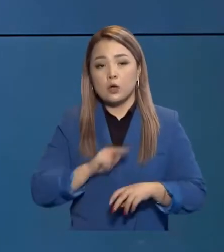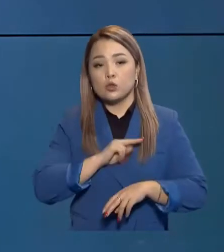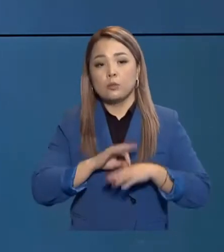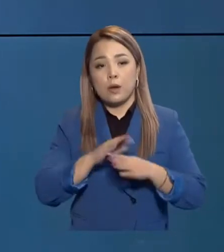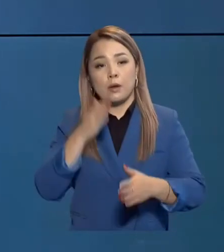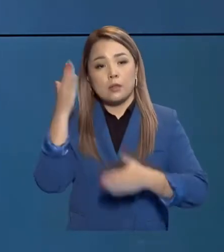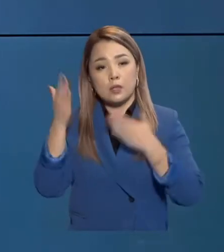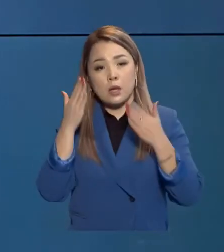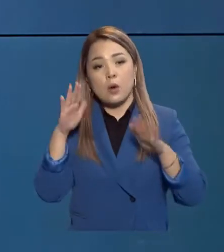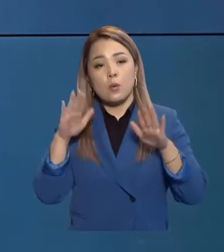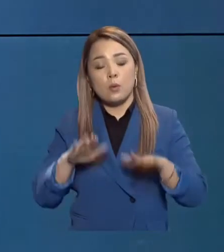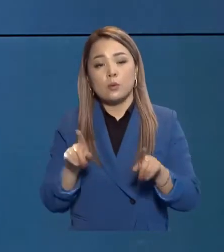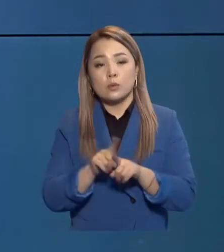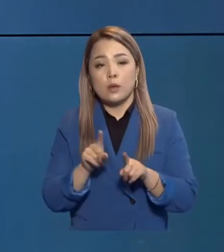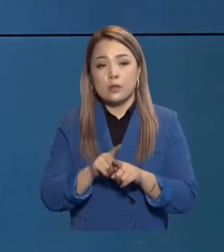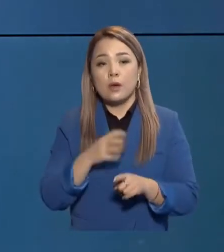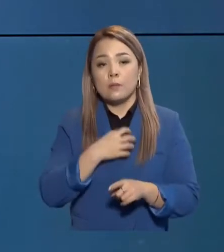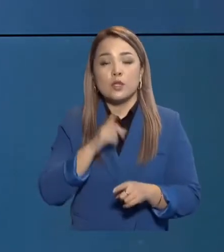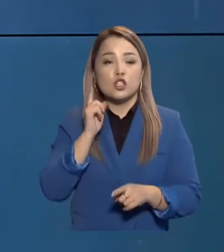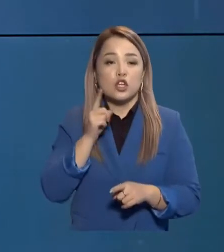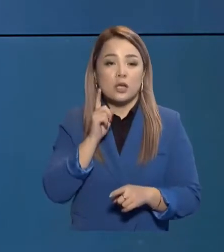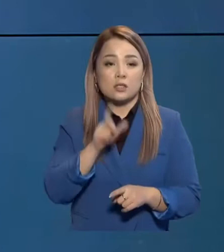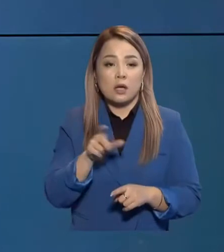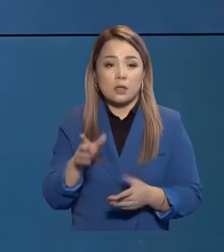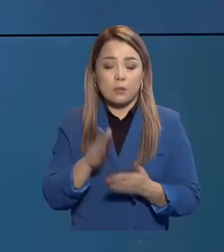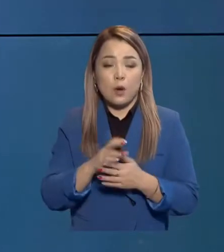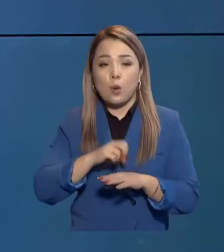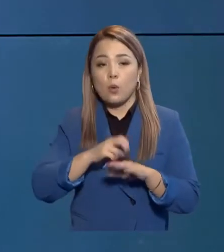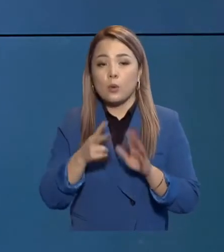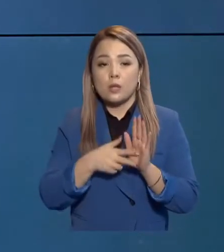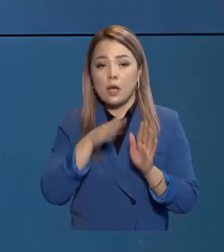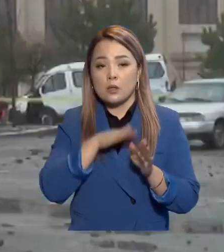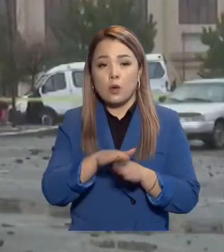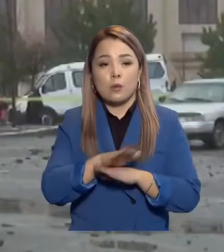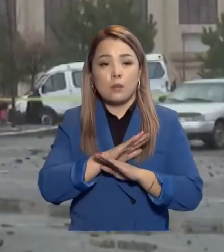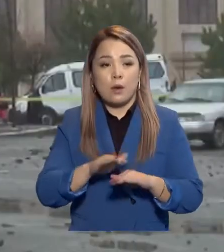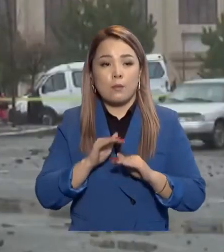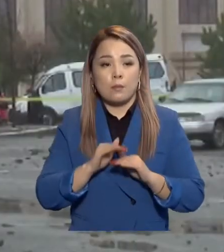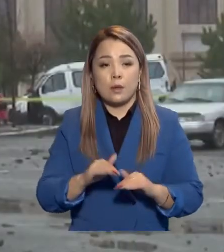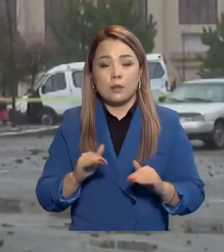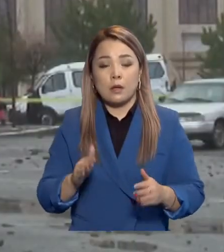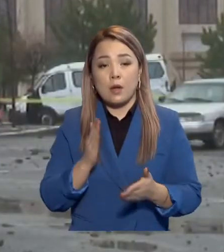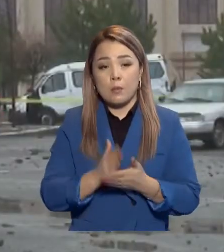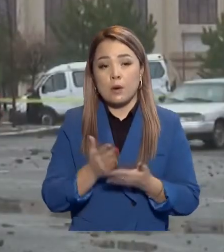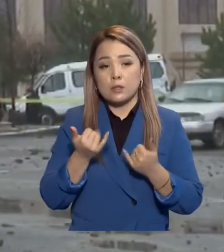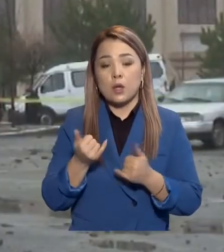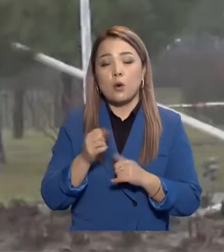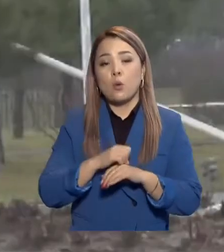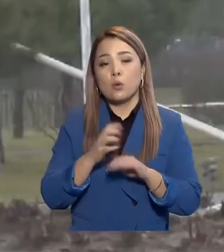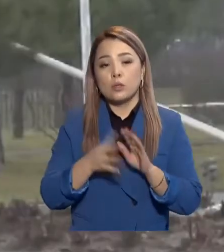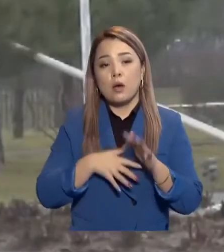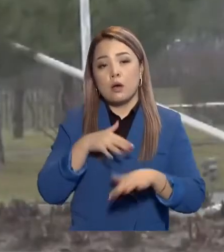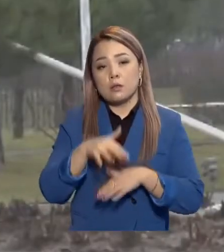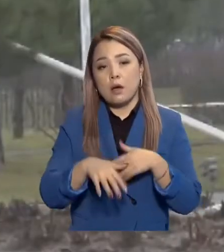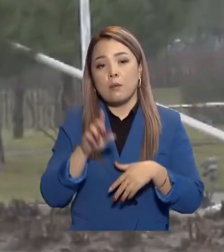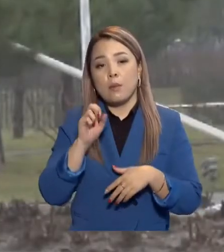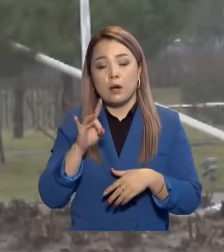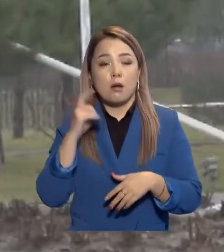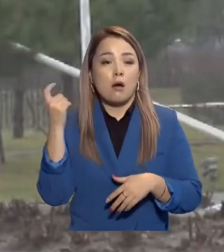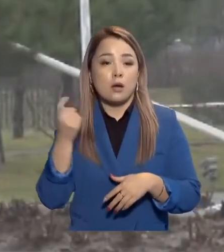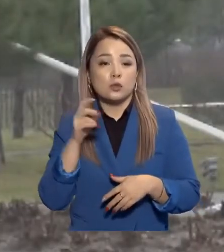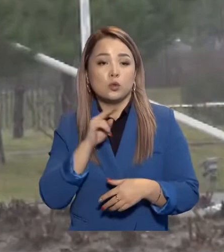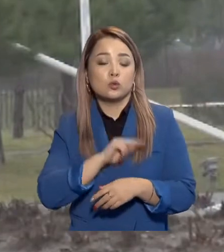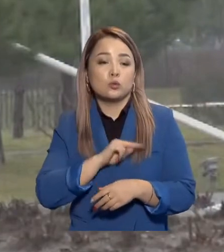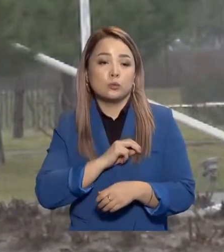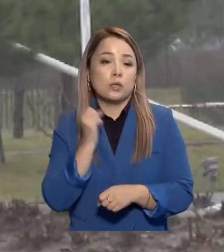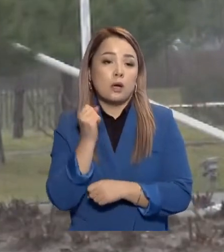Көңіл көтеру орнында жүргендер негізінен жастар. Кәмелетке толмағандар да бар. Полицейлер 19 келушіні және бардың қожайыны мен